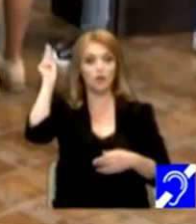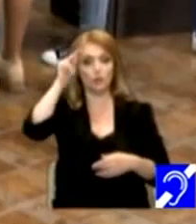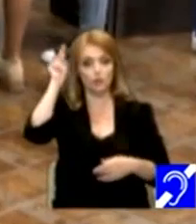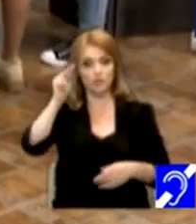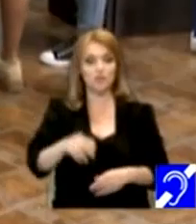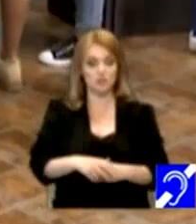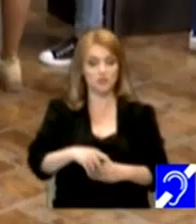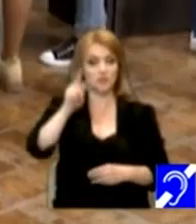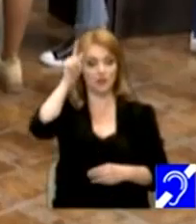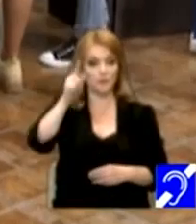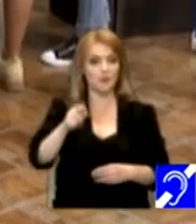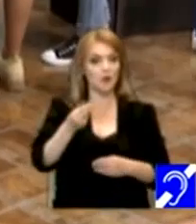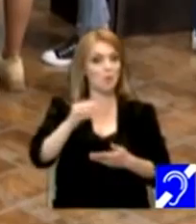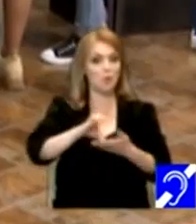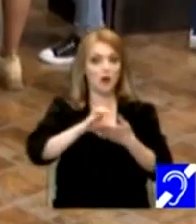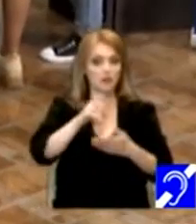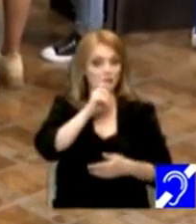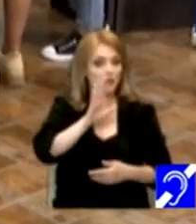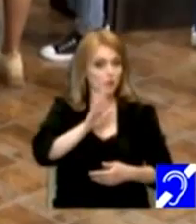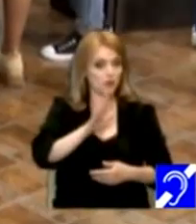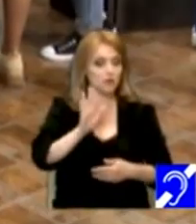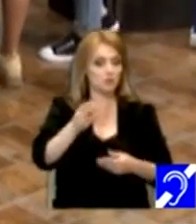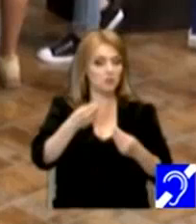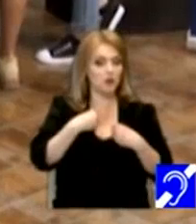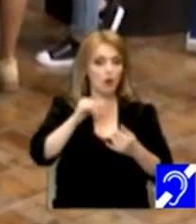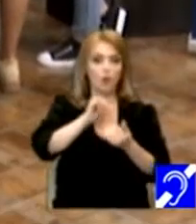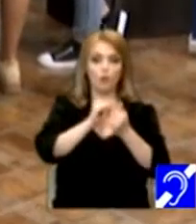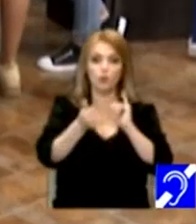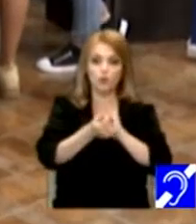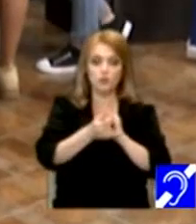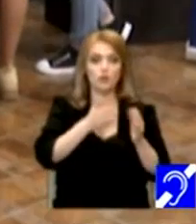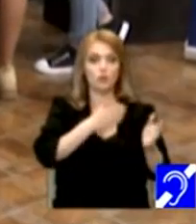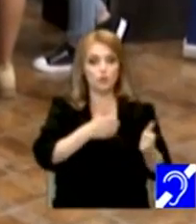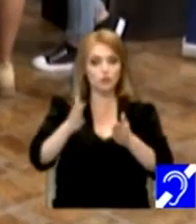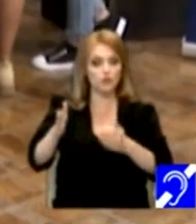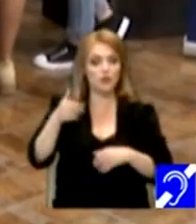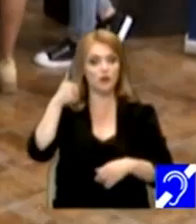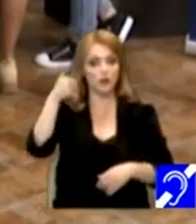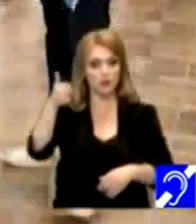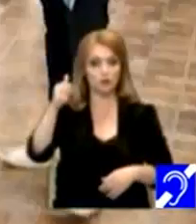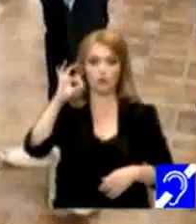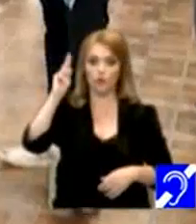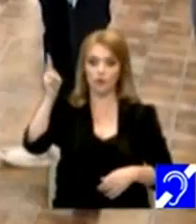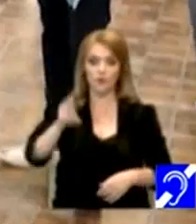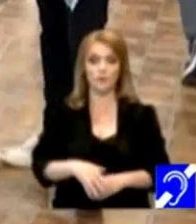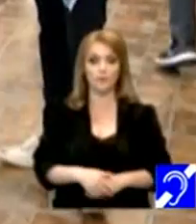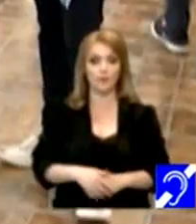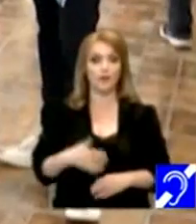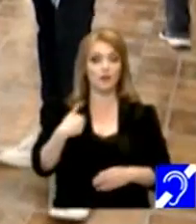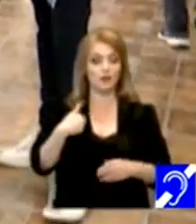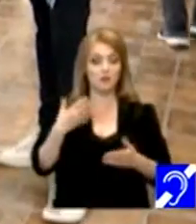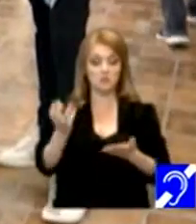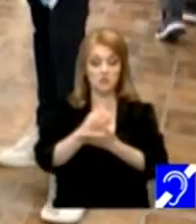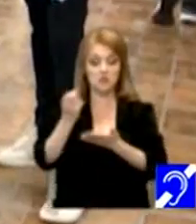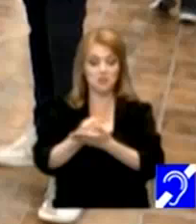foarte bune pentru basarabeni, condițiile în cămine tot sunt foarte ok. Eu am găsit destul de multe